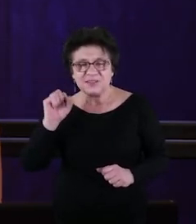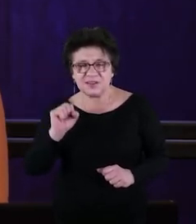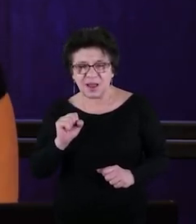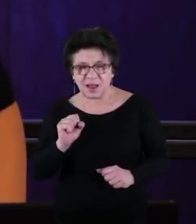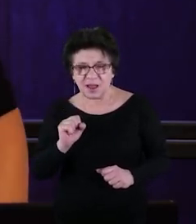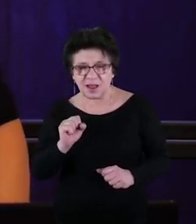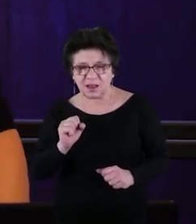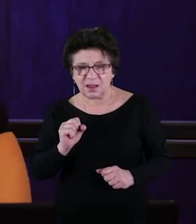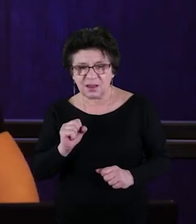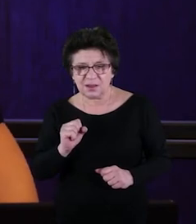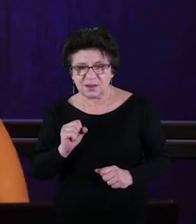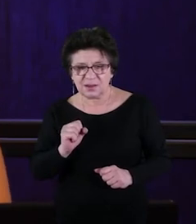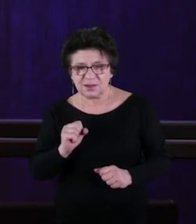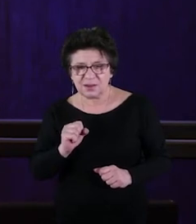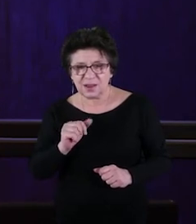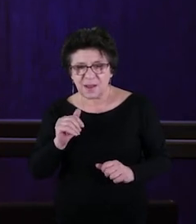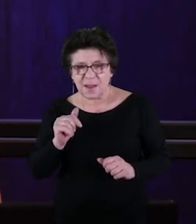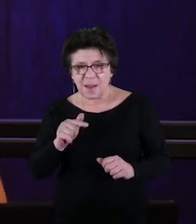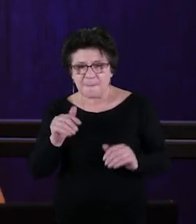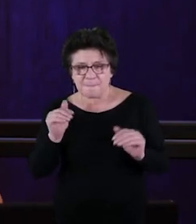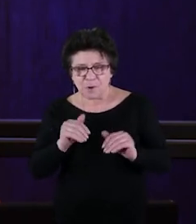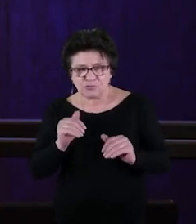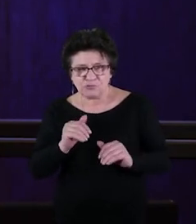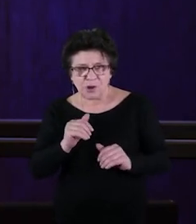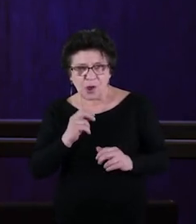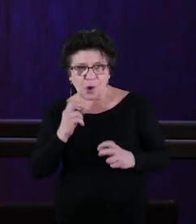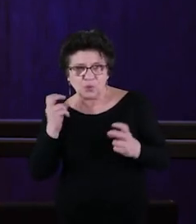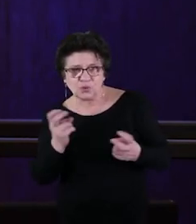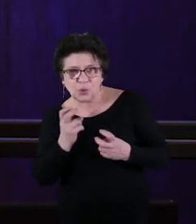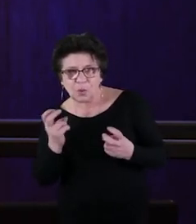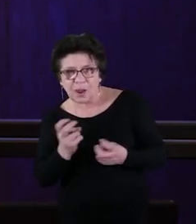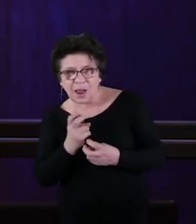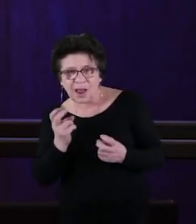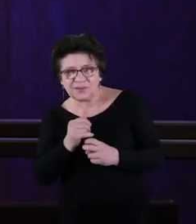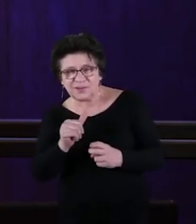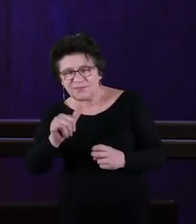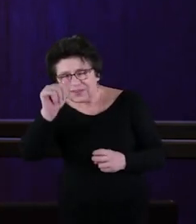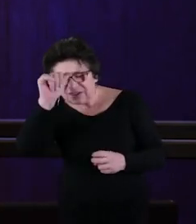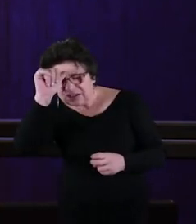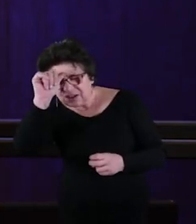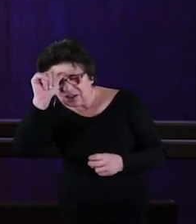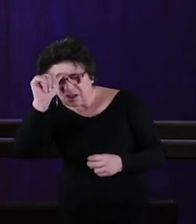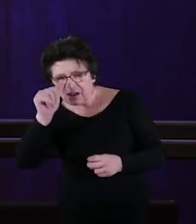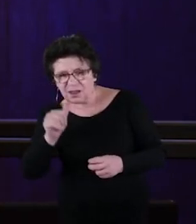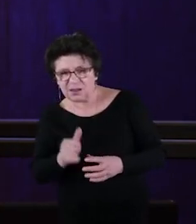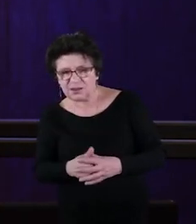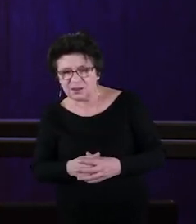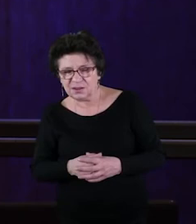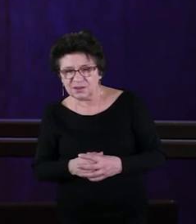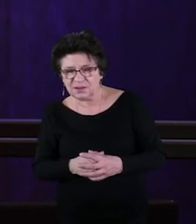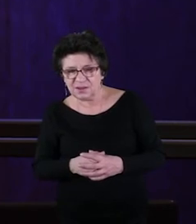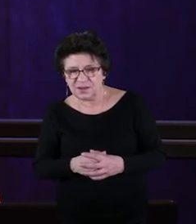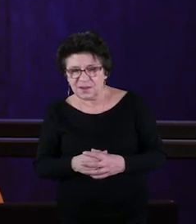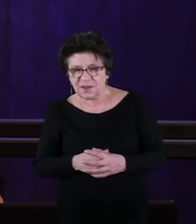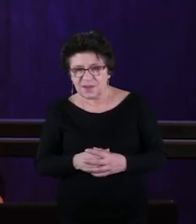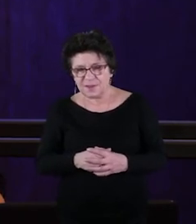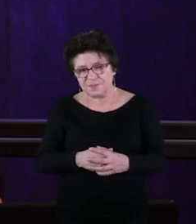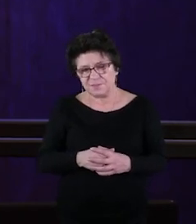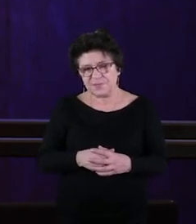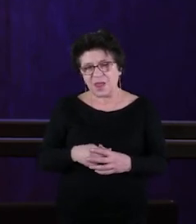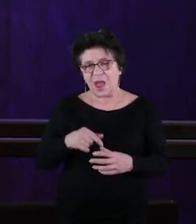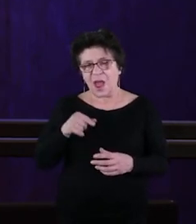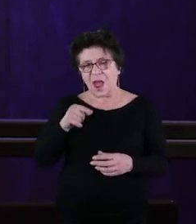szukać gdzieś w Tybecie to w tym wysłał